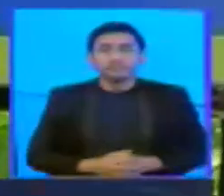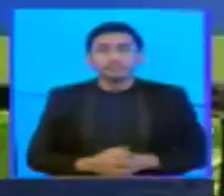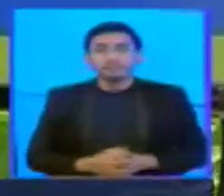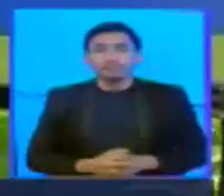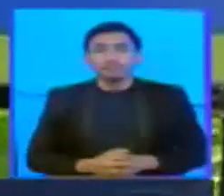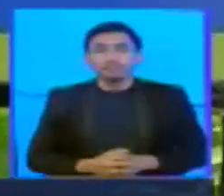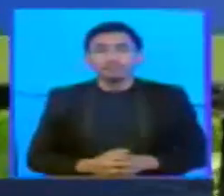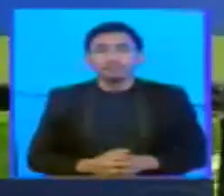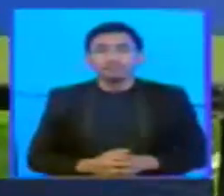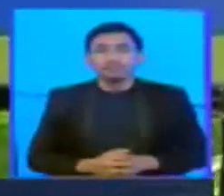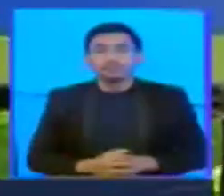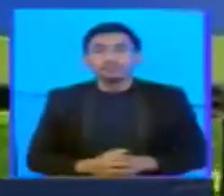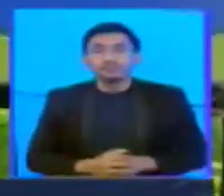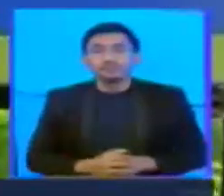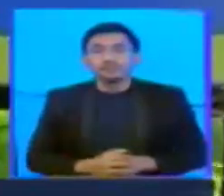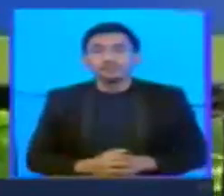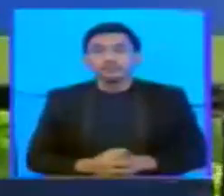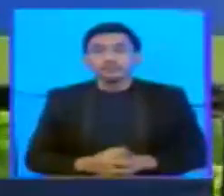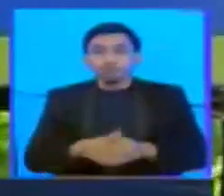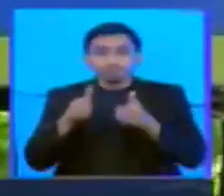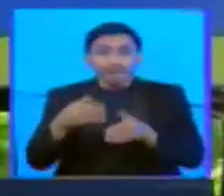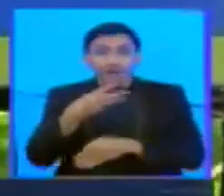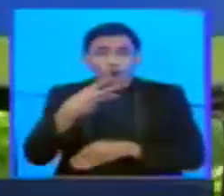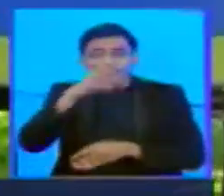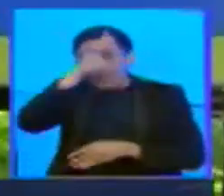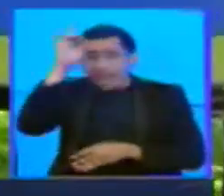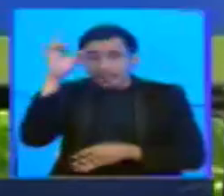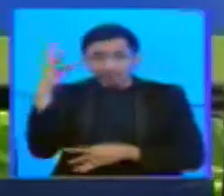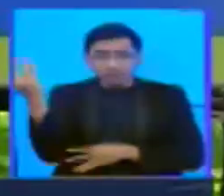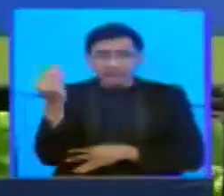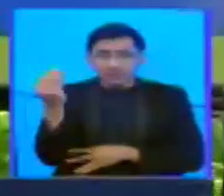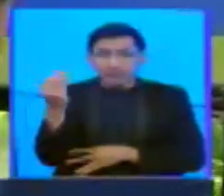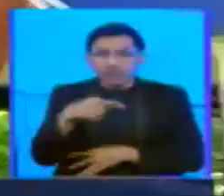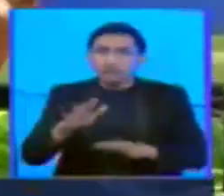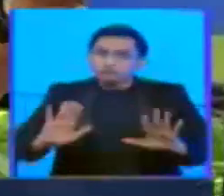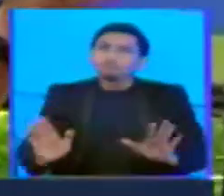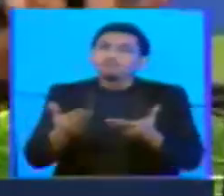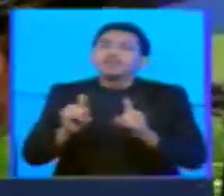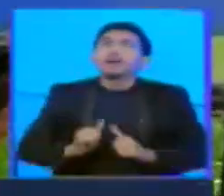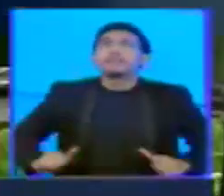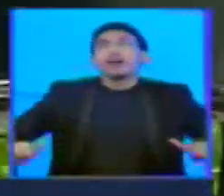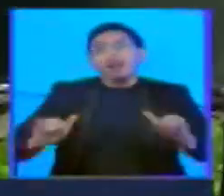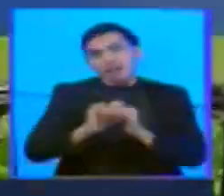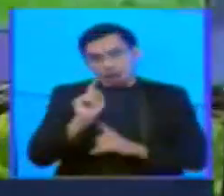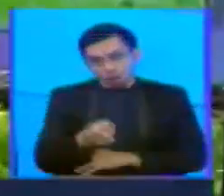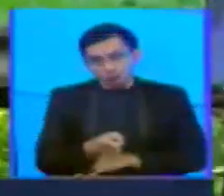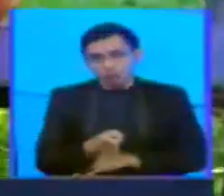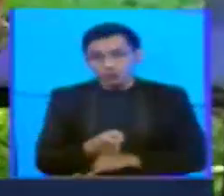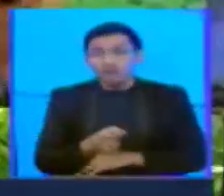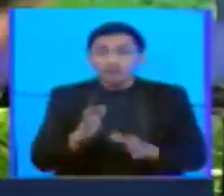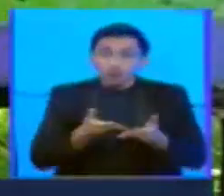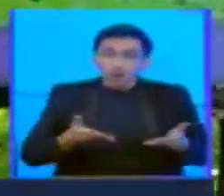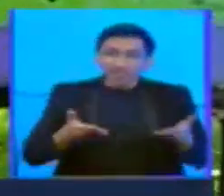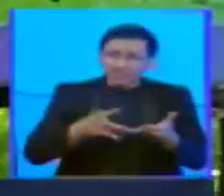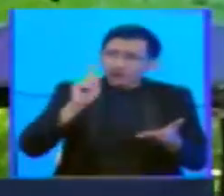sektor parekraf gerak cepat untuk Bangkit Bersama bagi Annisa sulit Hai